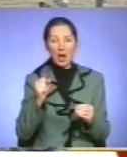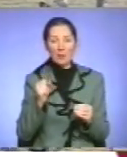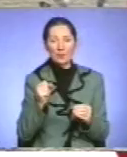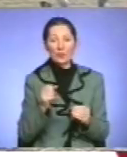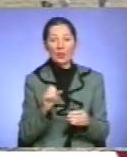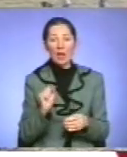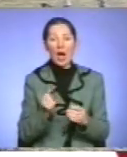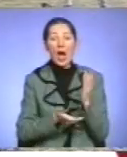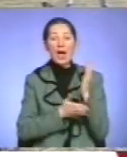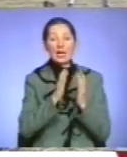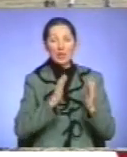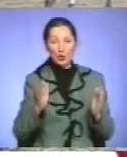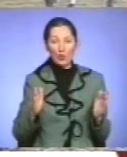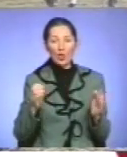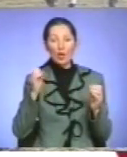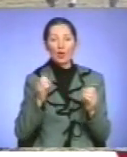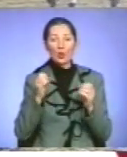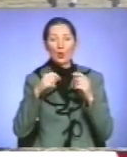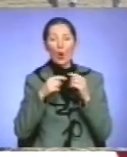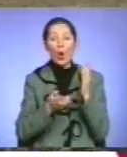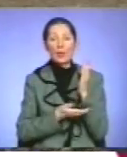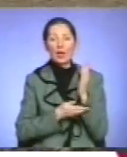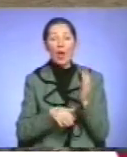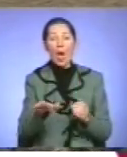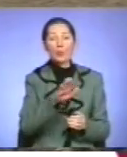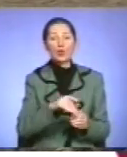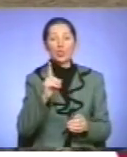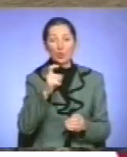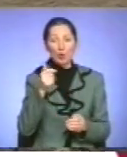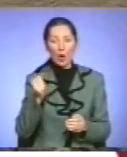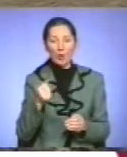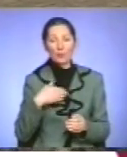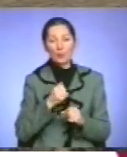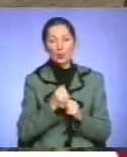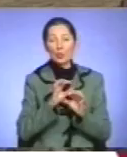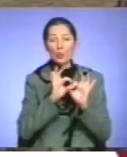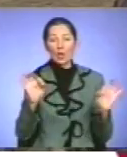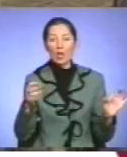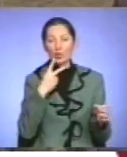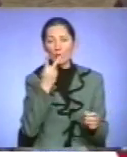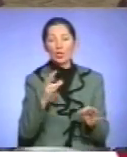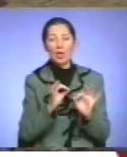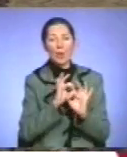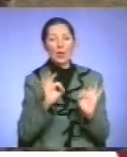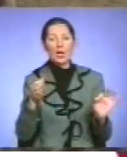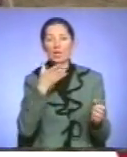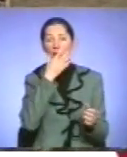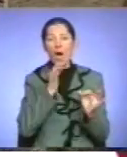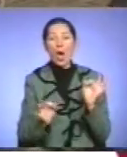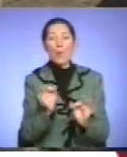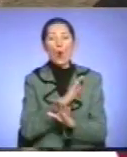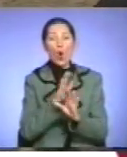А з лісових культур, лісовідновлення на площі 100 гектарів. Нам працює сьогодні прекрасно, бачите, прекрасна погода. І взагалі